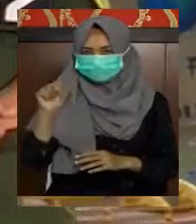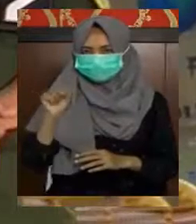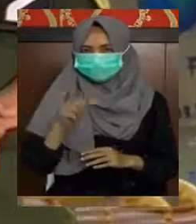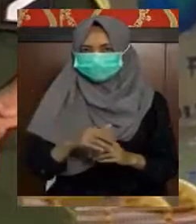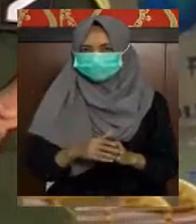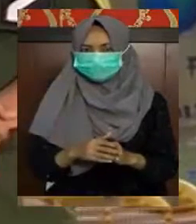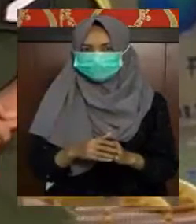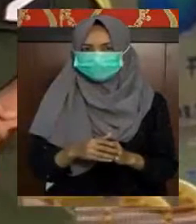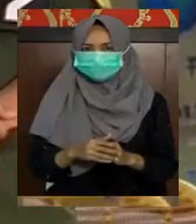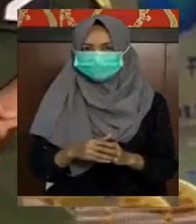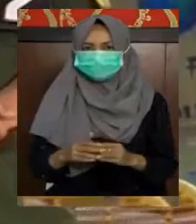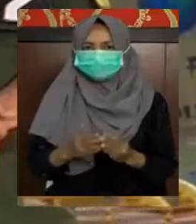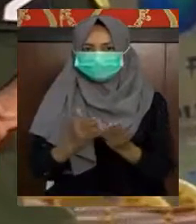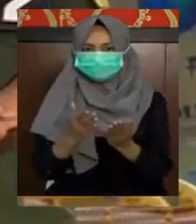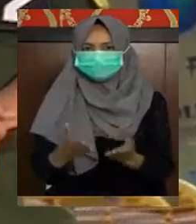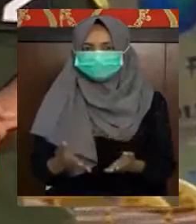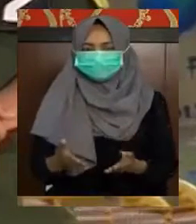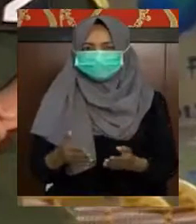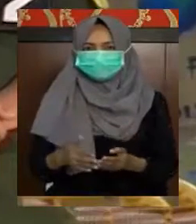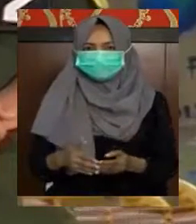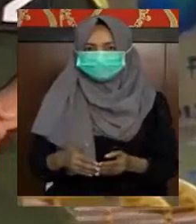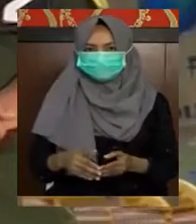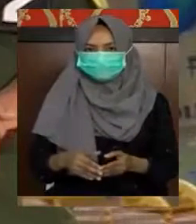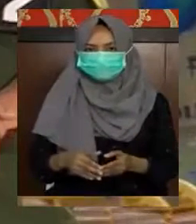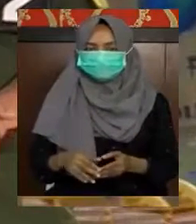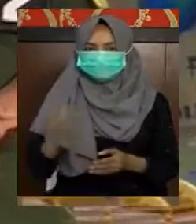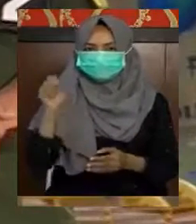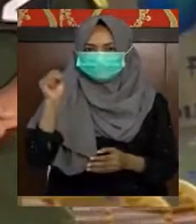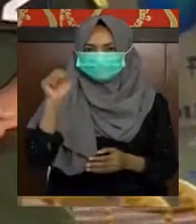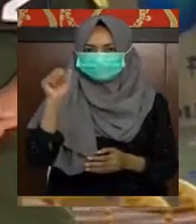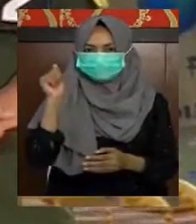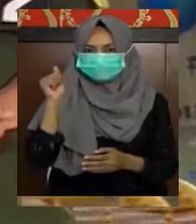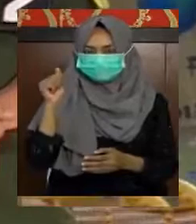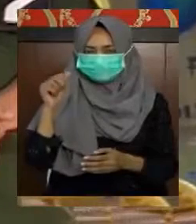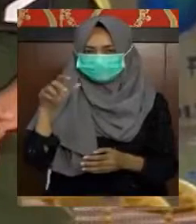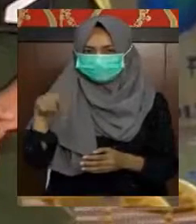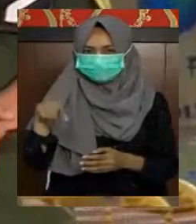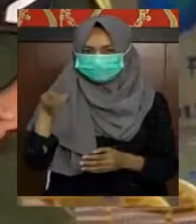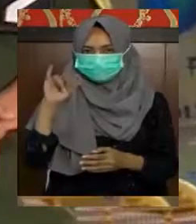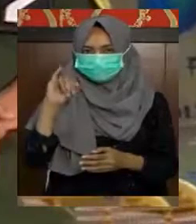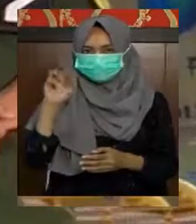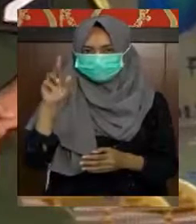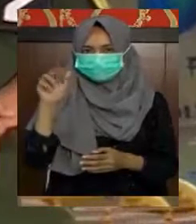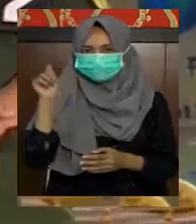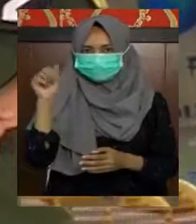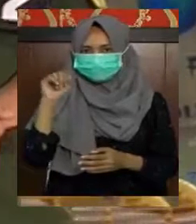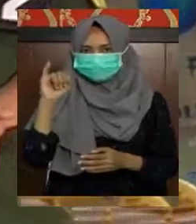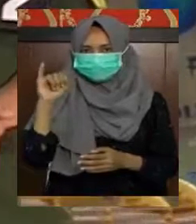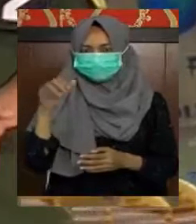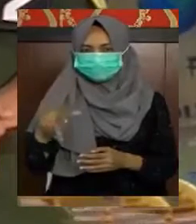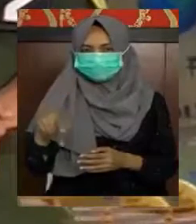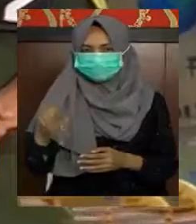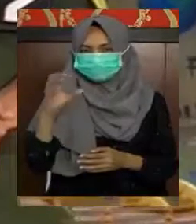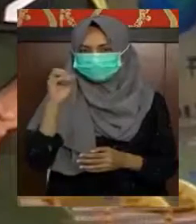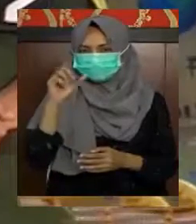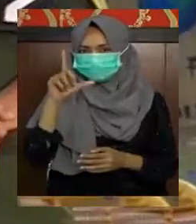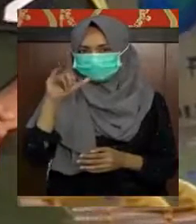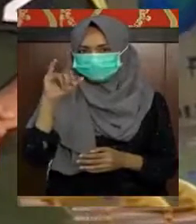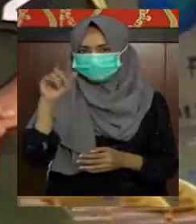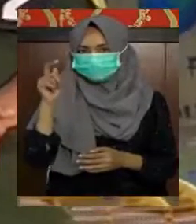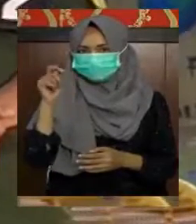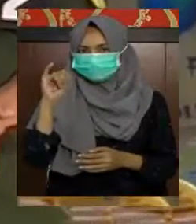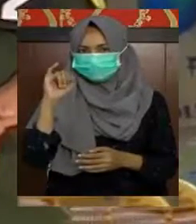Mari tanggal 9 Desember jangan sia-siakan, manfaatkan waktu itu sebaik-baik mungkin untuk datang berbondong-bondong ke